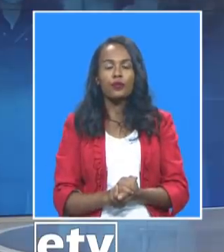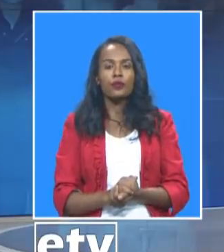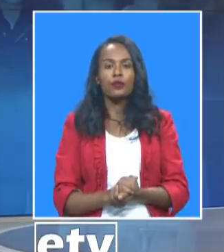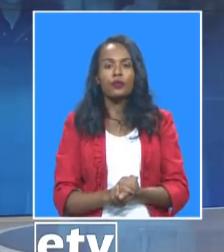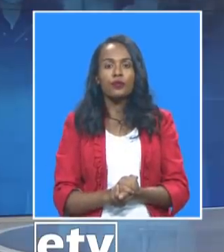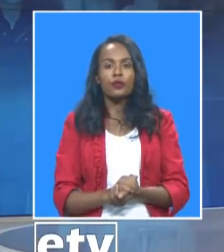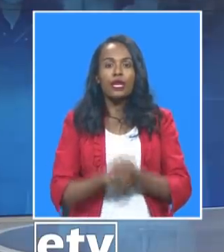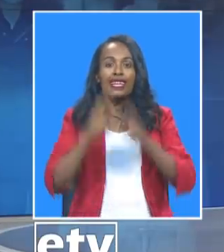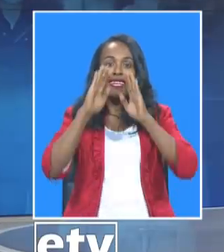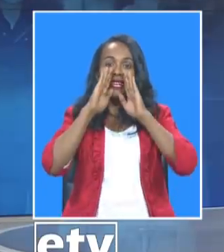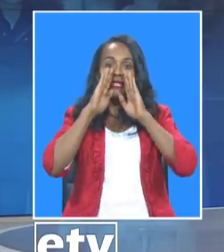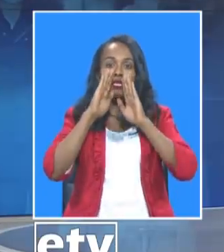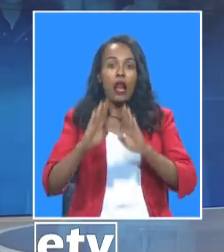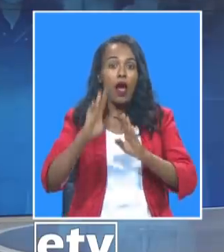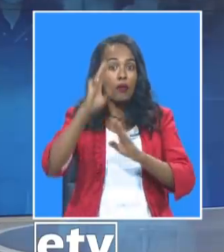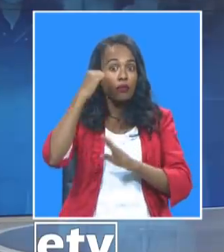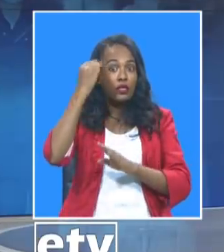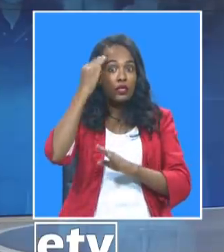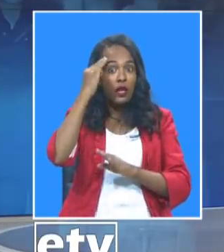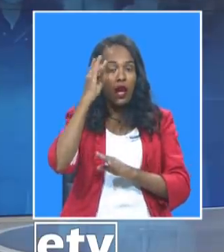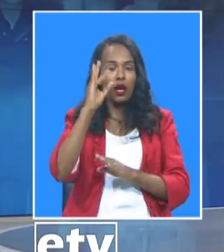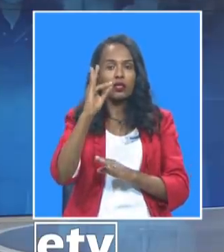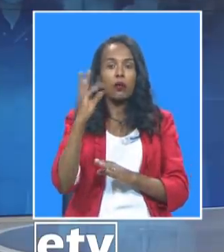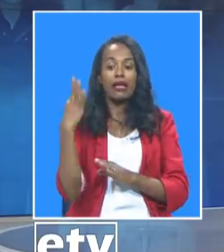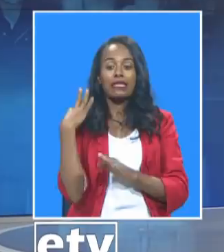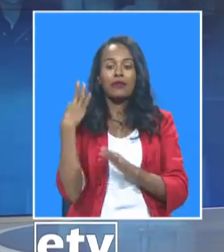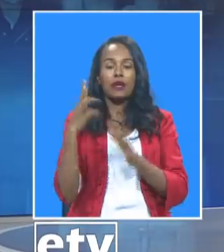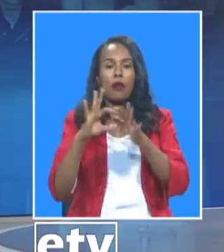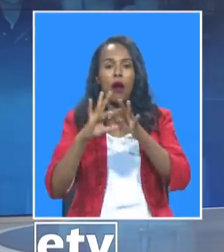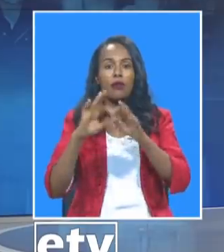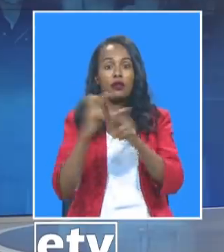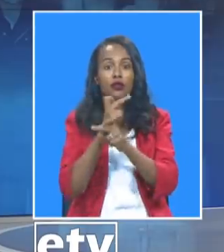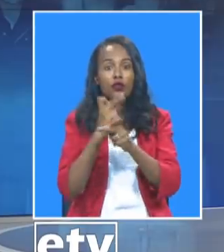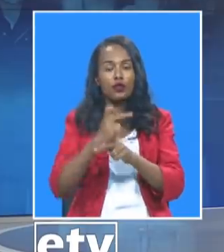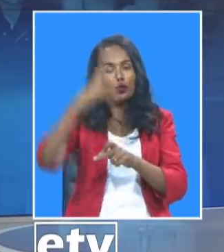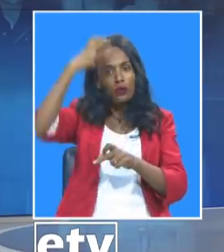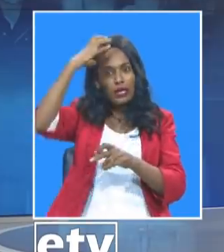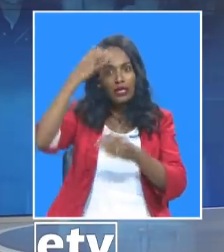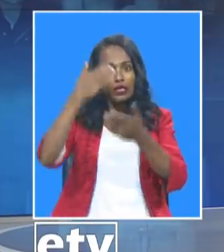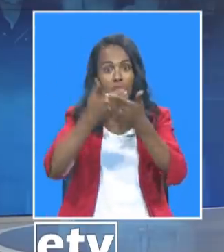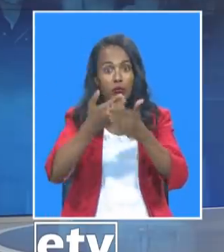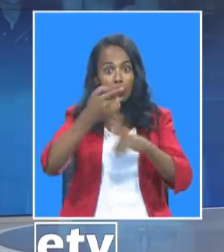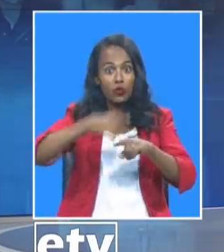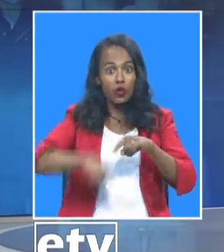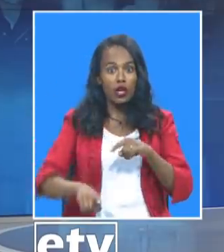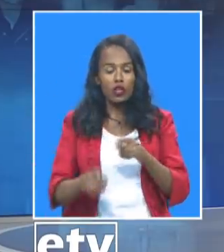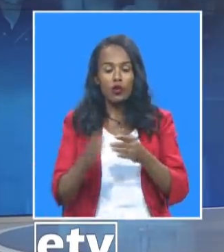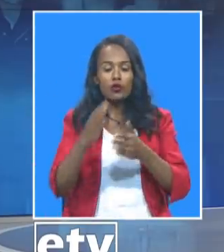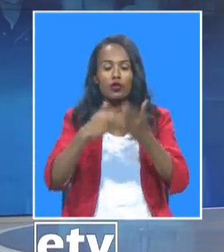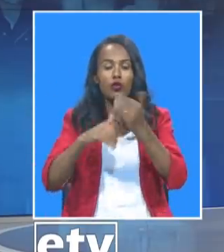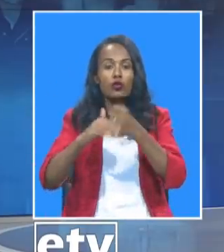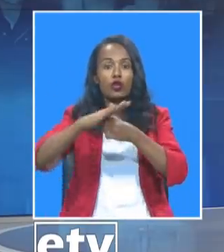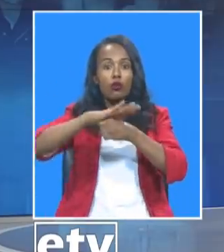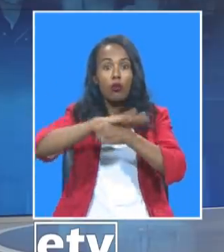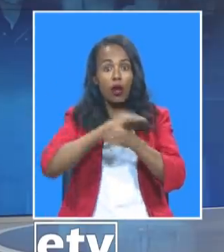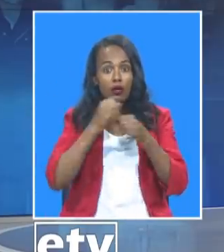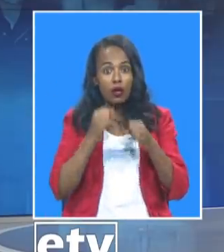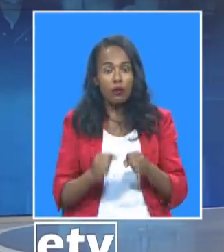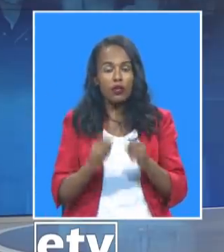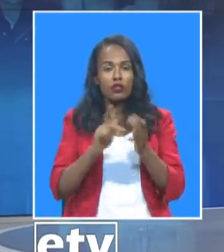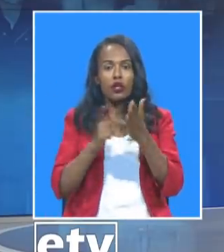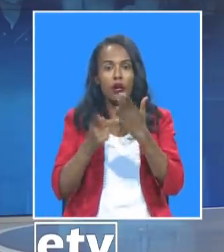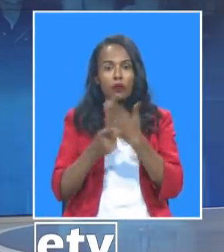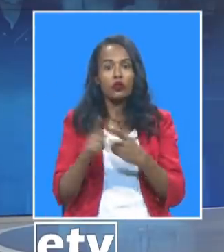በሌላ በኩል የሰላም ሚኒስቴር ከሰባት የሲቪክ ማህበረሰብ ድርጅቶች ጋር መንግስት ሊደርስባቸው ያልቻሉ ክፍተቶችን ለመሙላት የሚያስችል